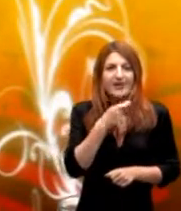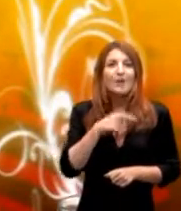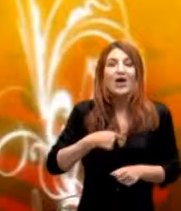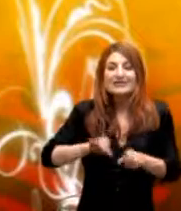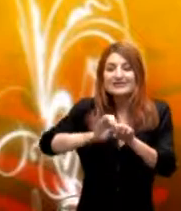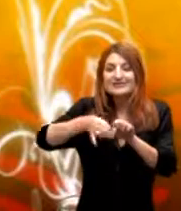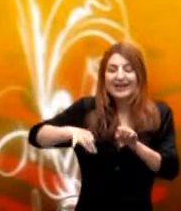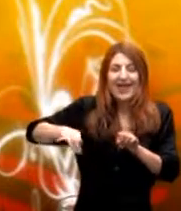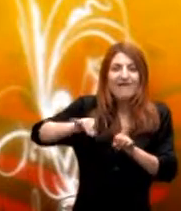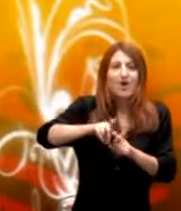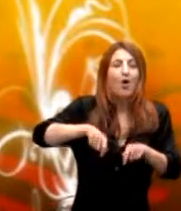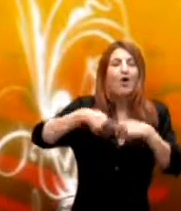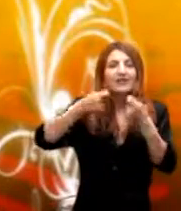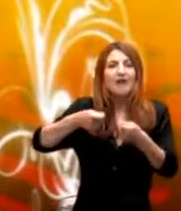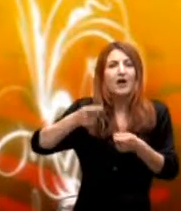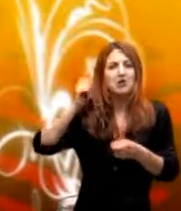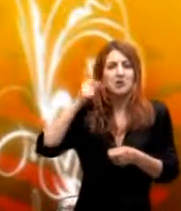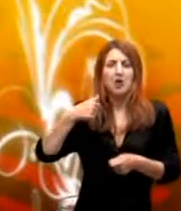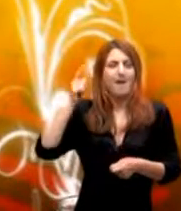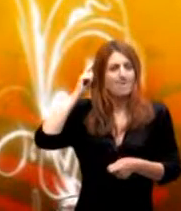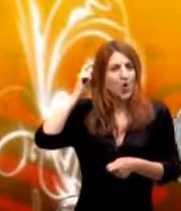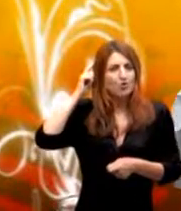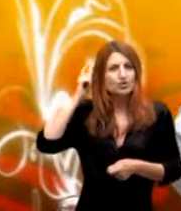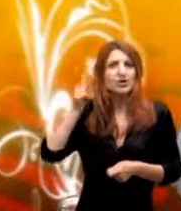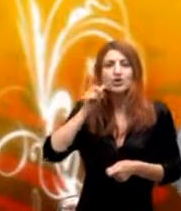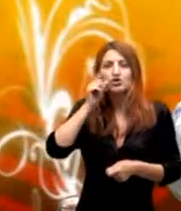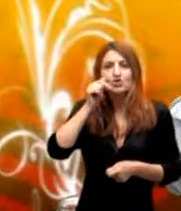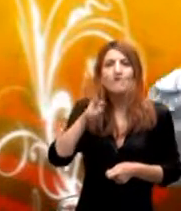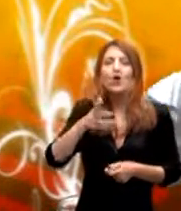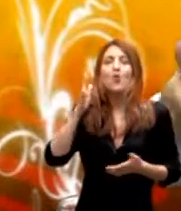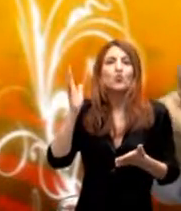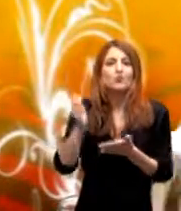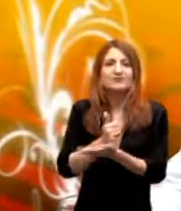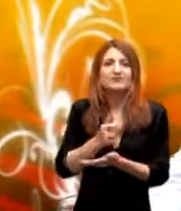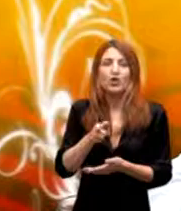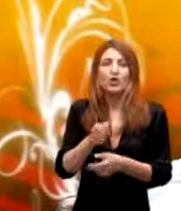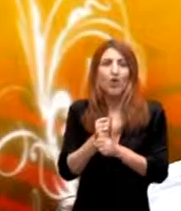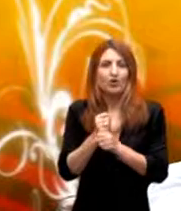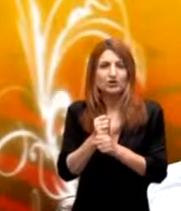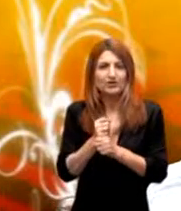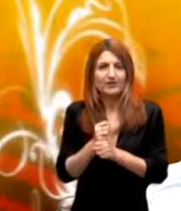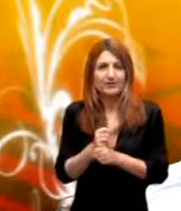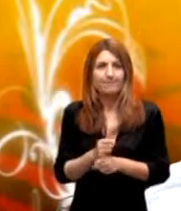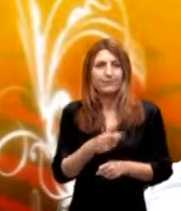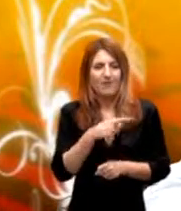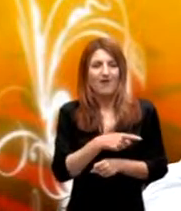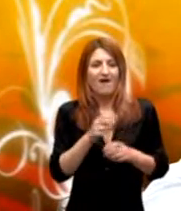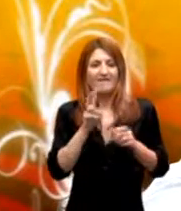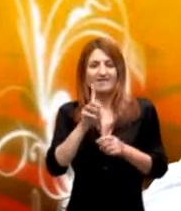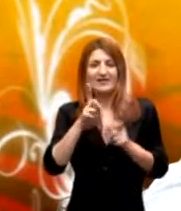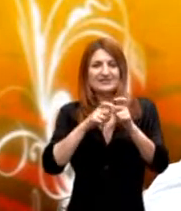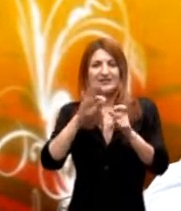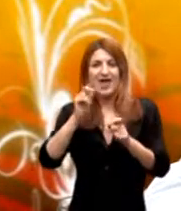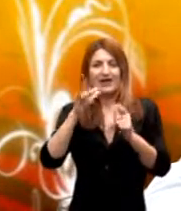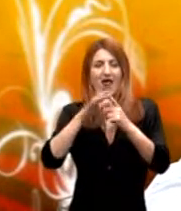crijeva, poruku daju jaču tom mozgu i čovjek uspije onda održavati. Prema tome, ta visceralna debljina, da